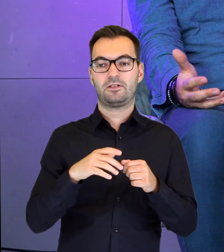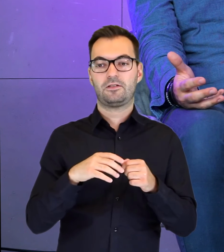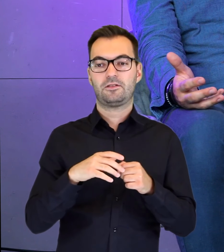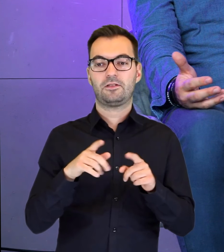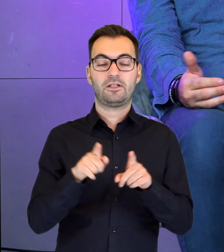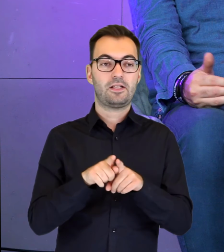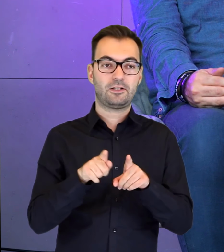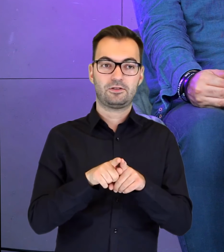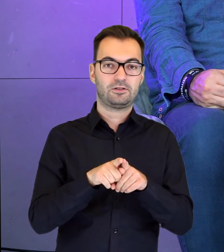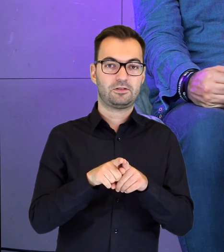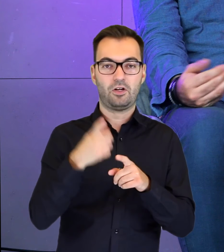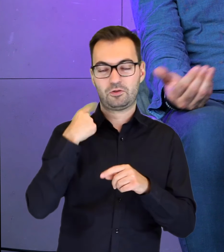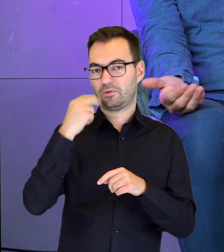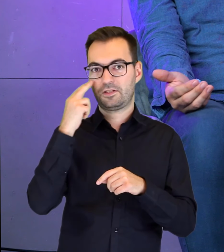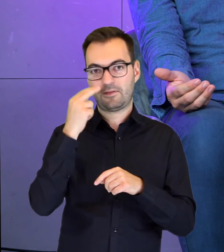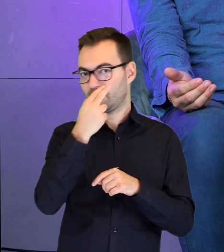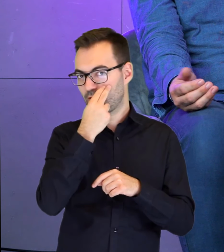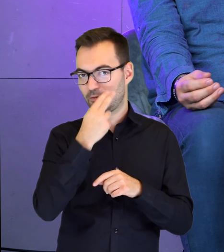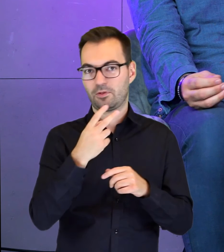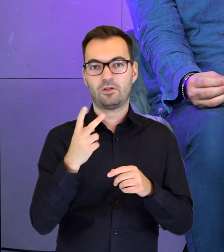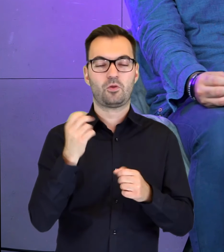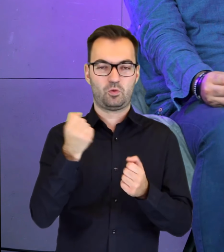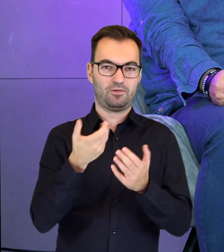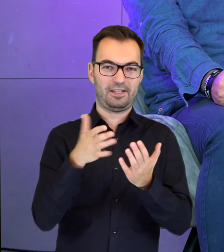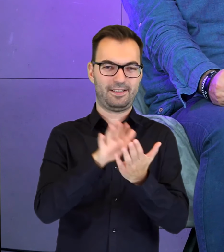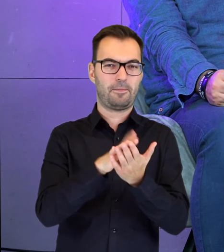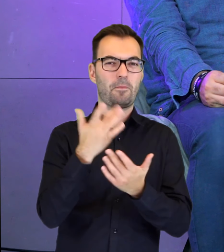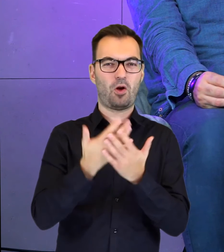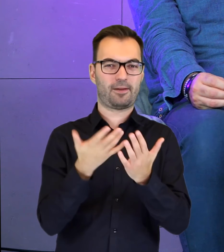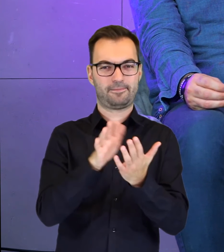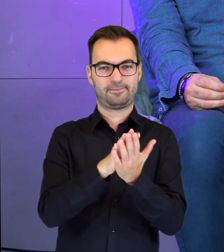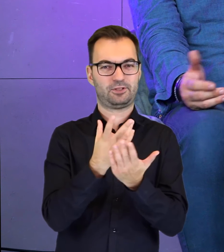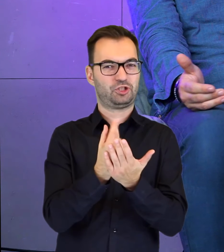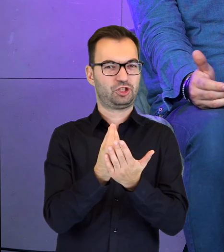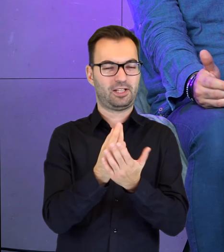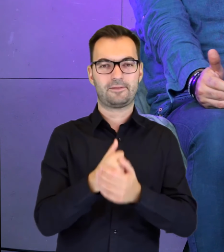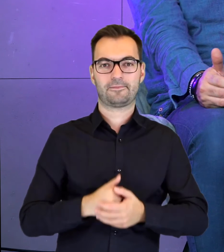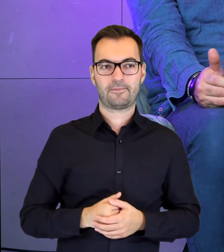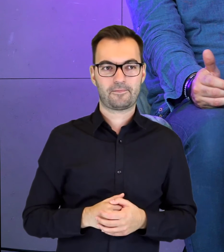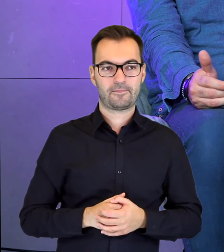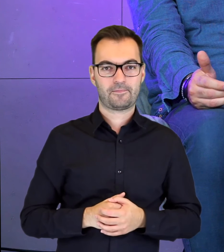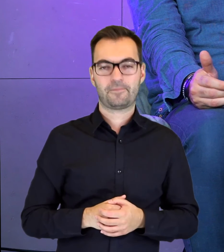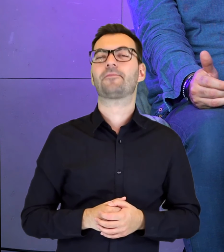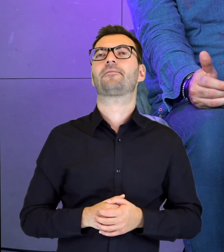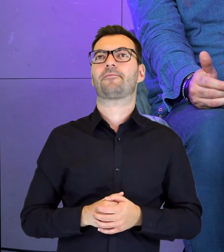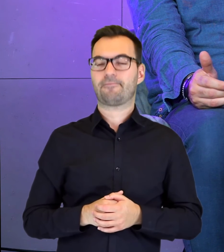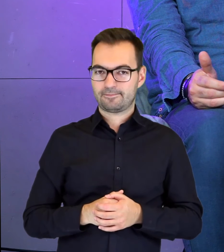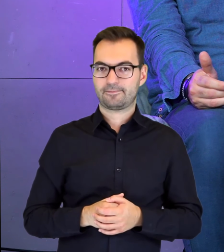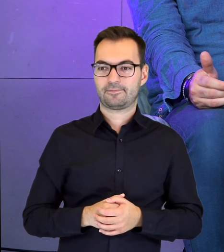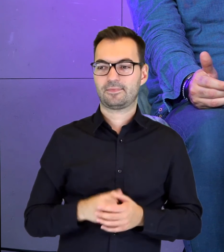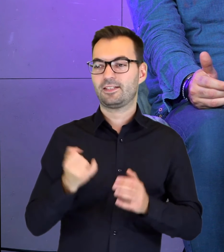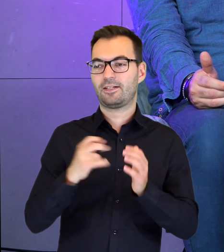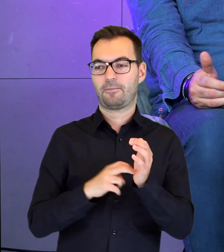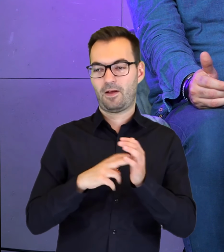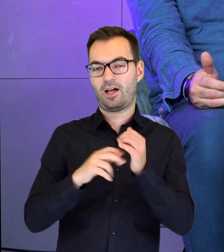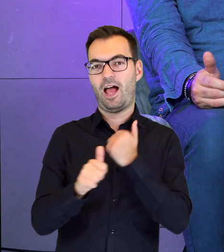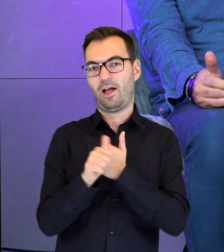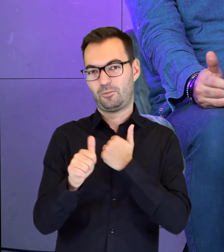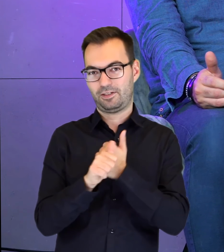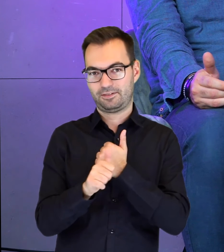sens dla odbiorców zarówno osoby widzącego jakby osobie jakby osoby niewidomej Korzystając z czytnika ekranu